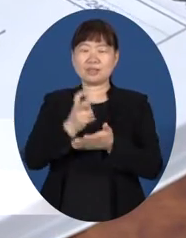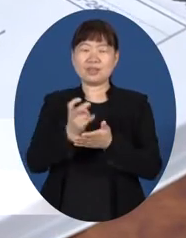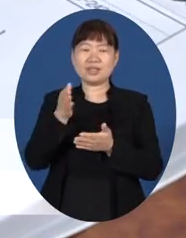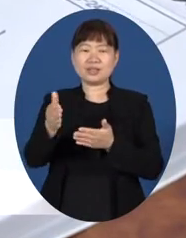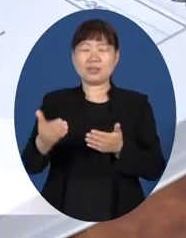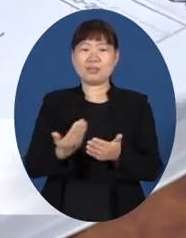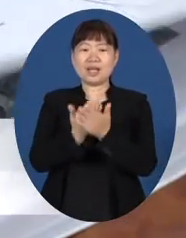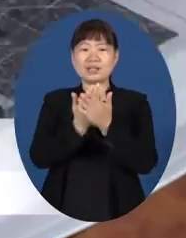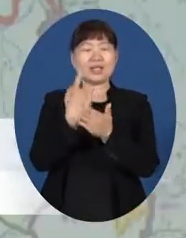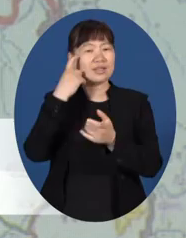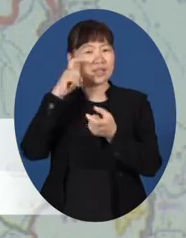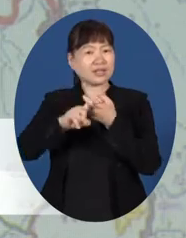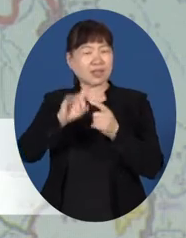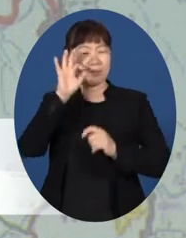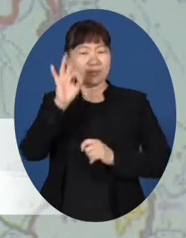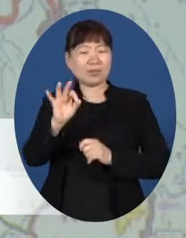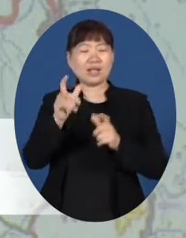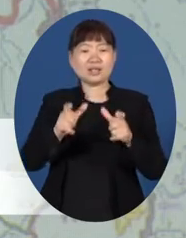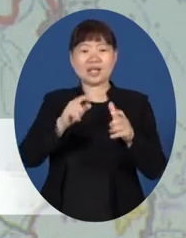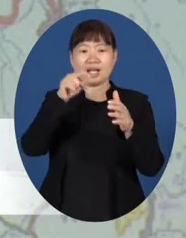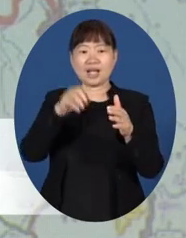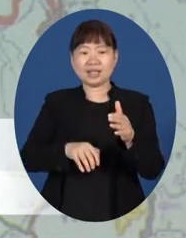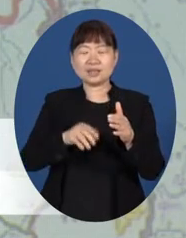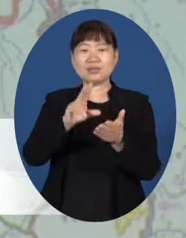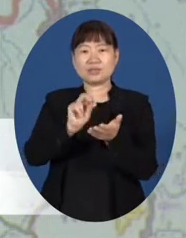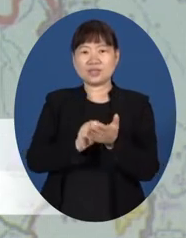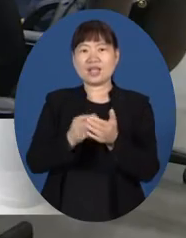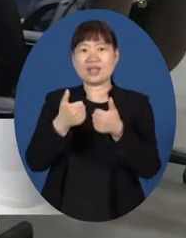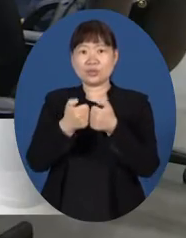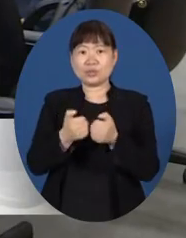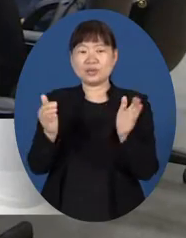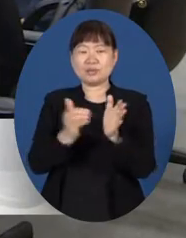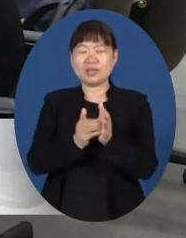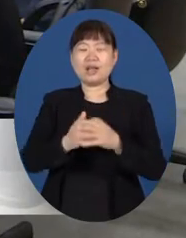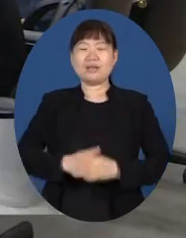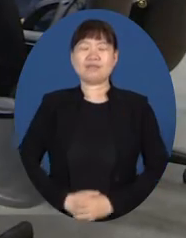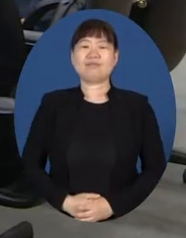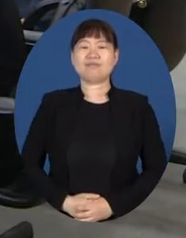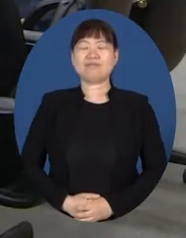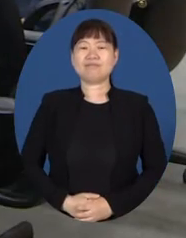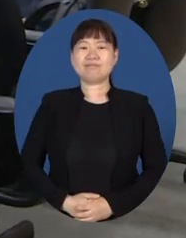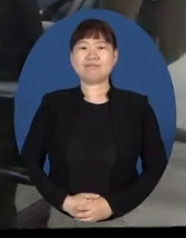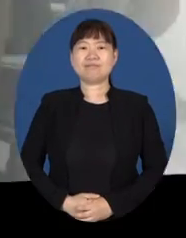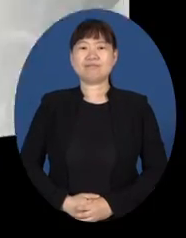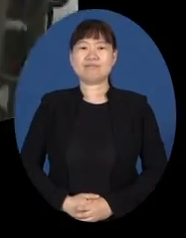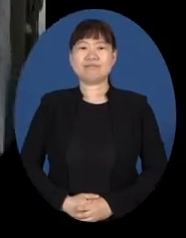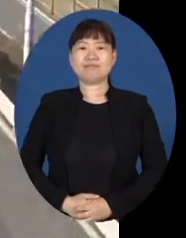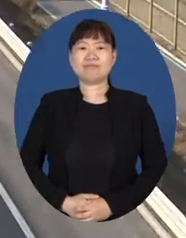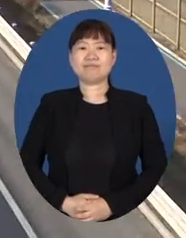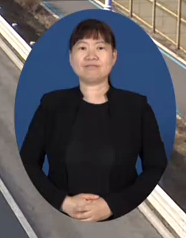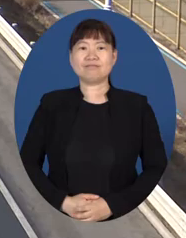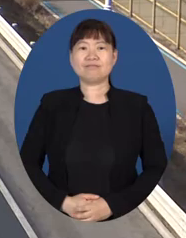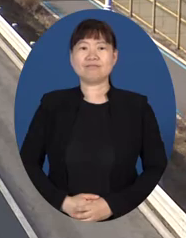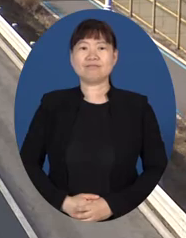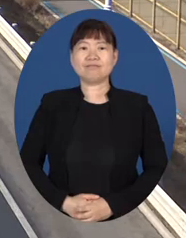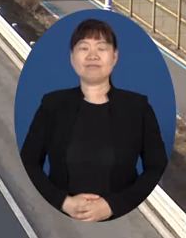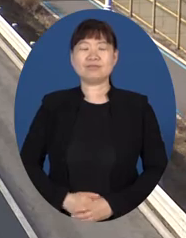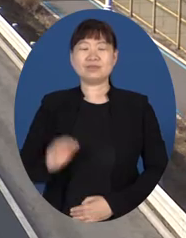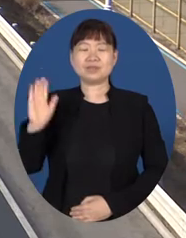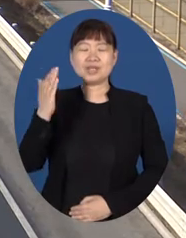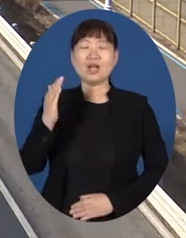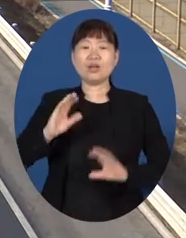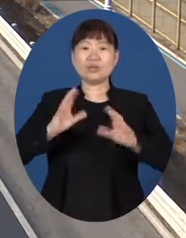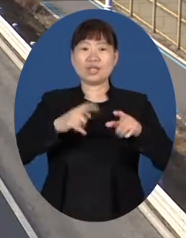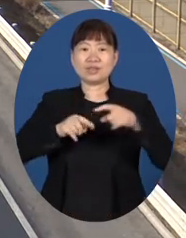엿볼 수 있었는데요 지역 내 도로 현안이 논의 되었습니다 섬 운영 기자가 취재했습니다 최근 국가